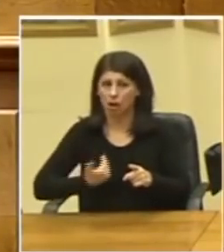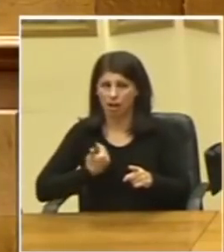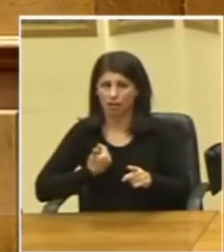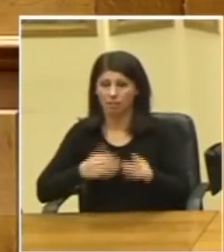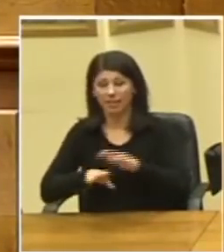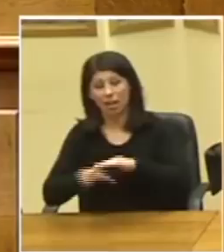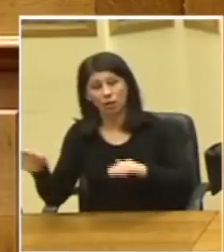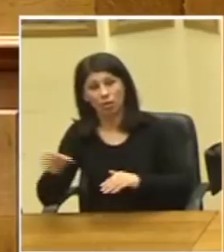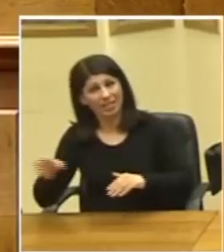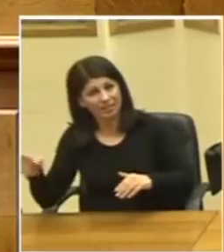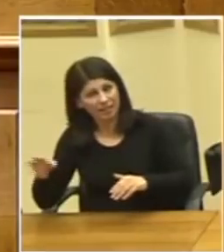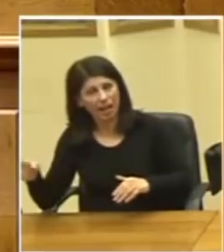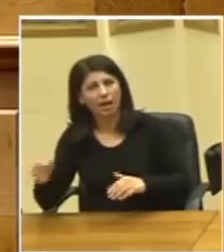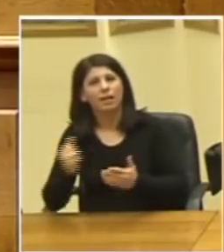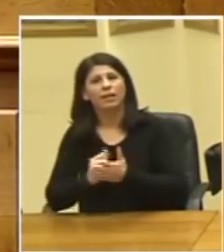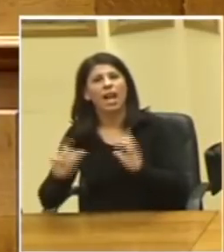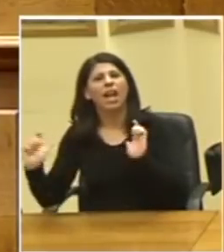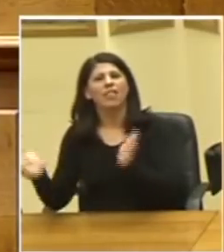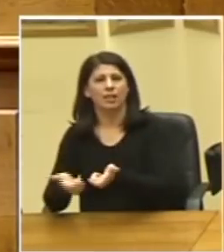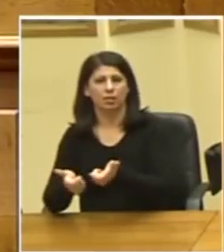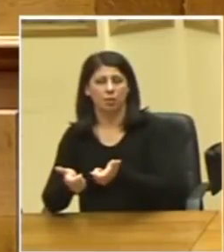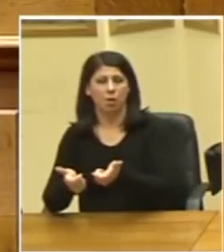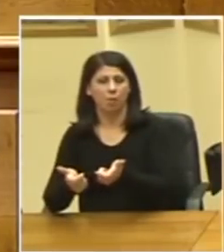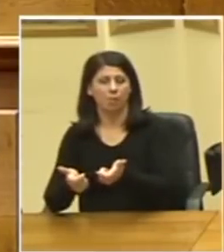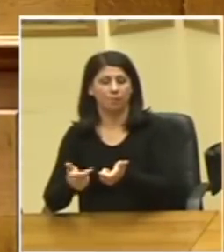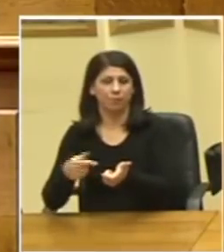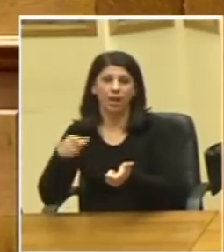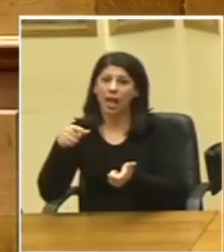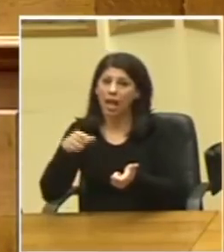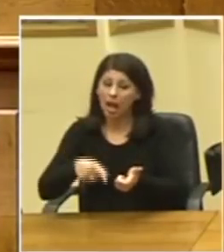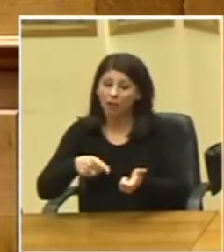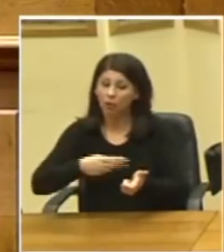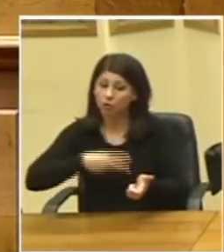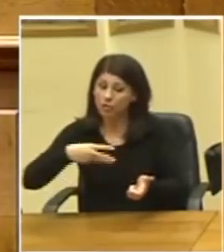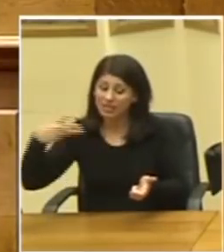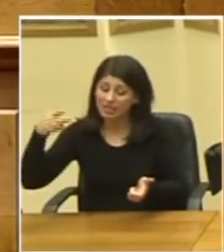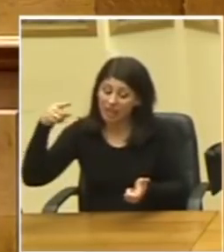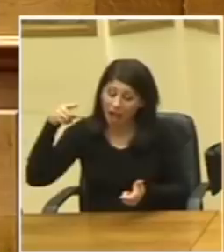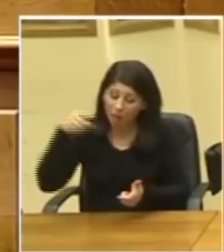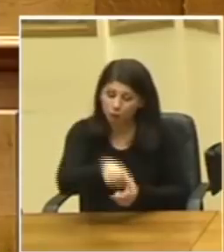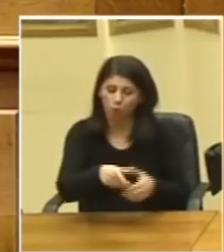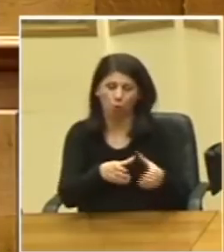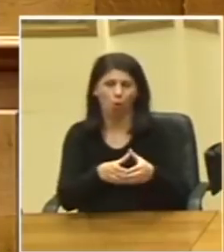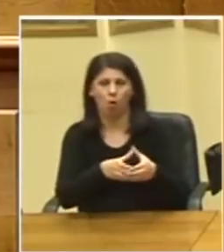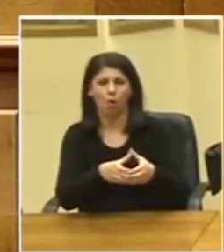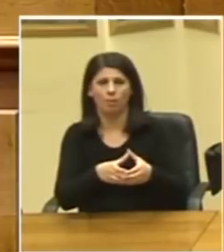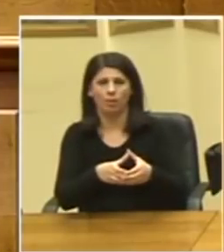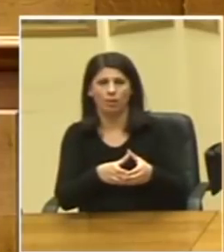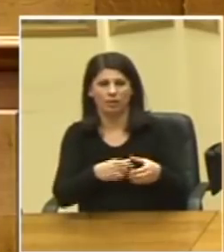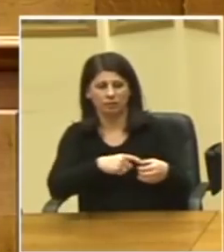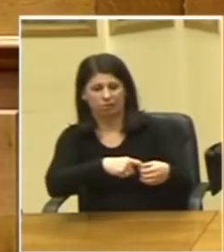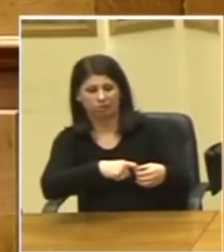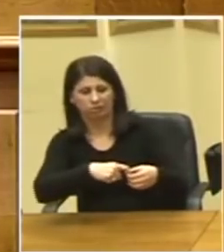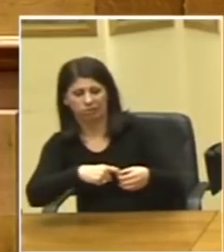την ακροδεξιά και τον εθνικισμό. Είναι ο ΣΥΡΙΖΑ αυτός που σέρνει τη δίκη της